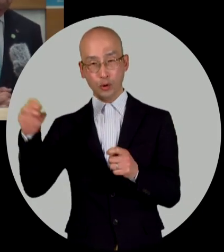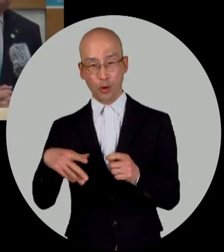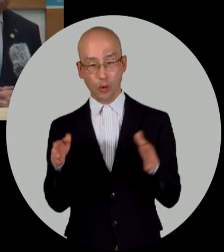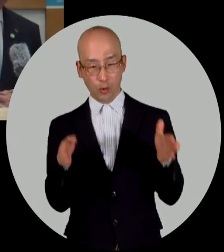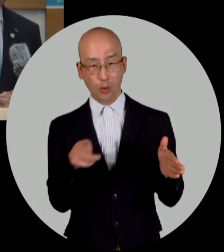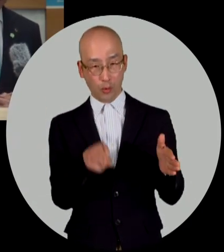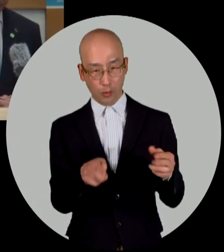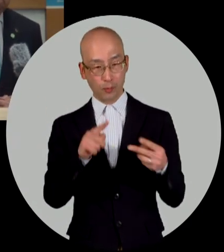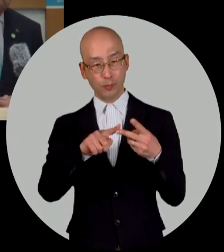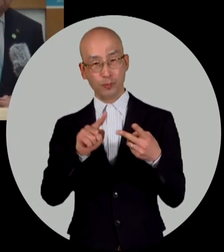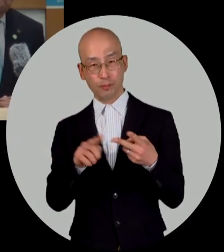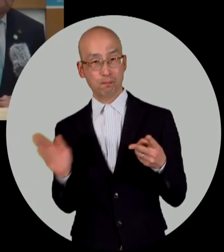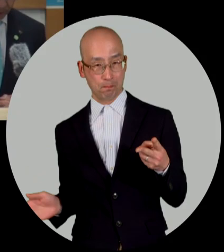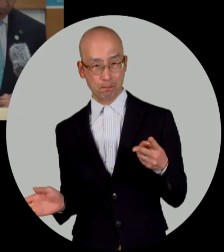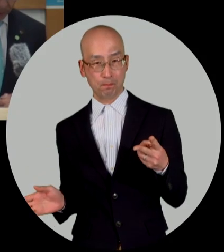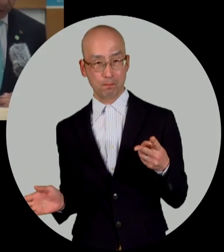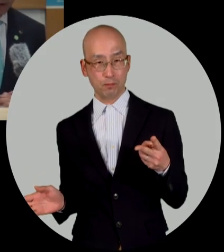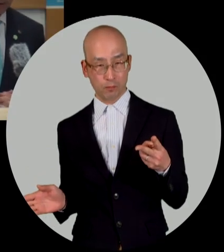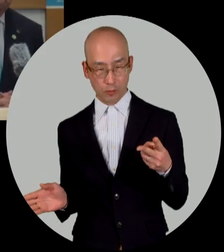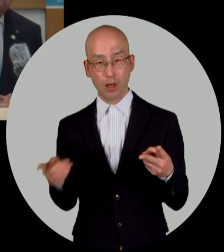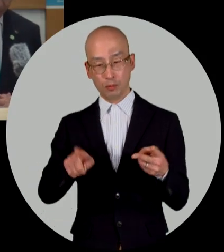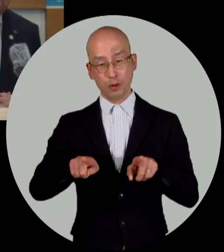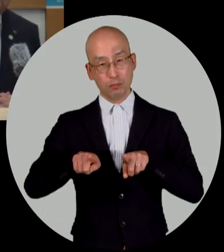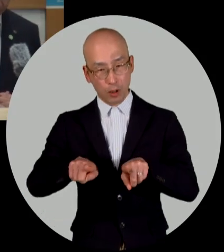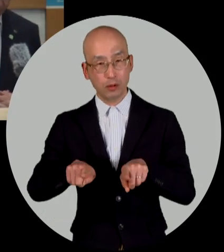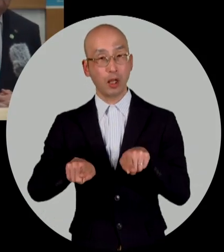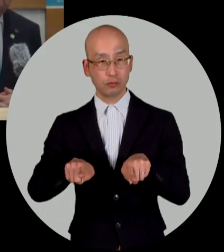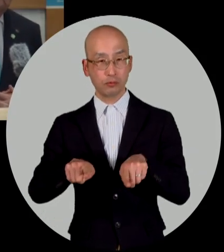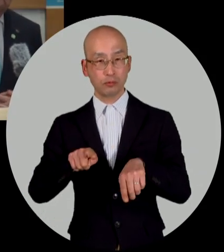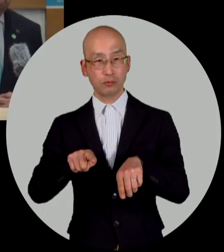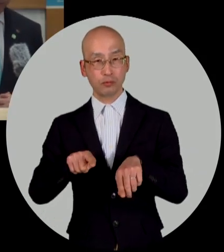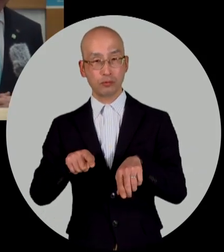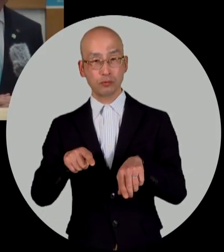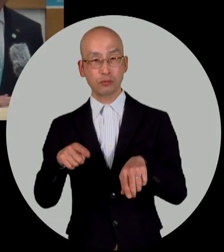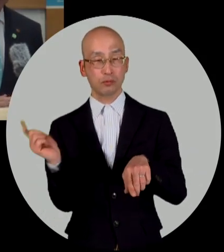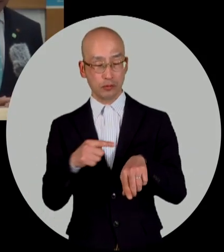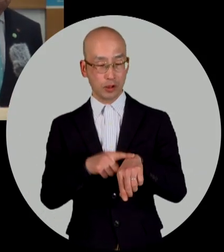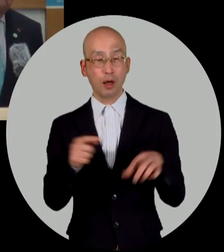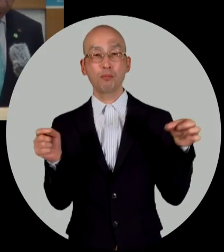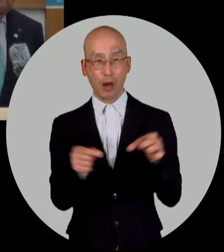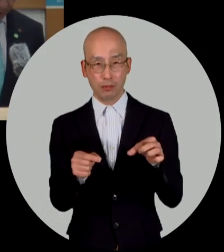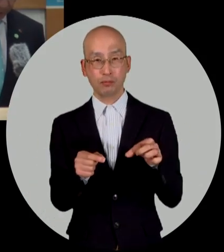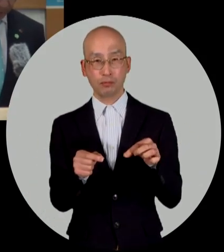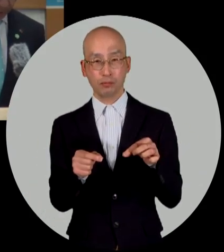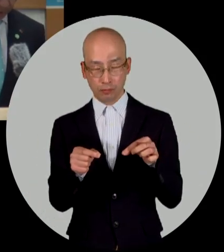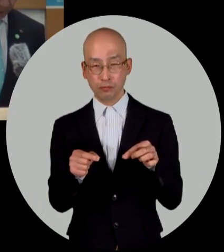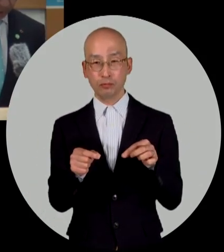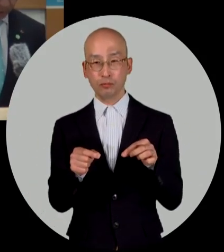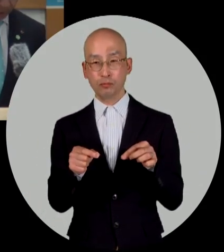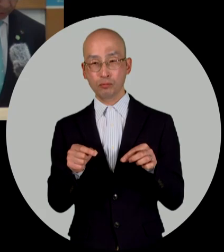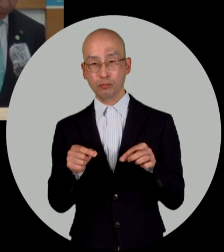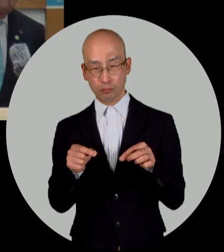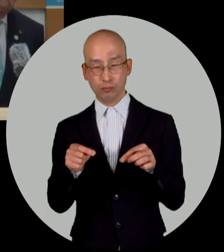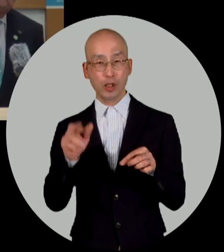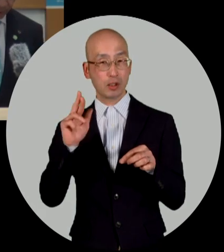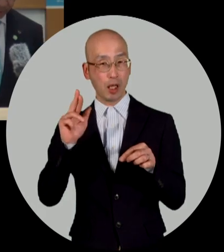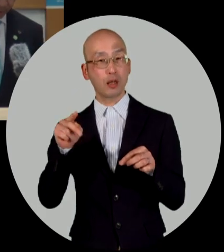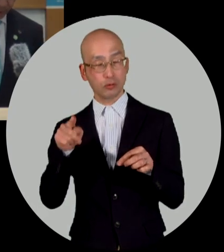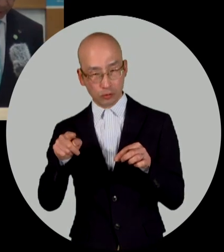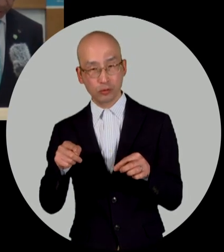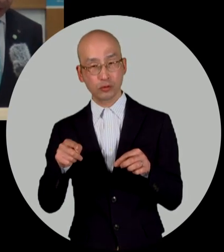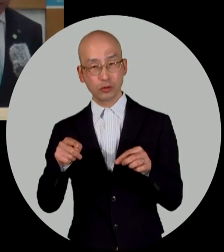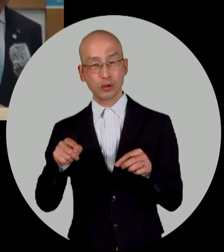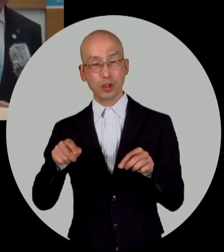水までが複線化されるということになりまして、所要時間の短縮、また運転ダイヤの安定性というものが向上すると思っ